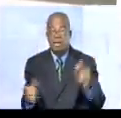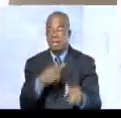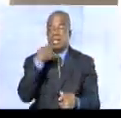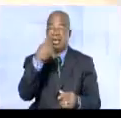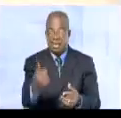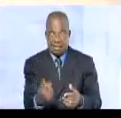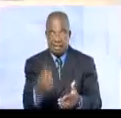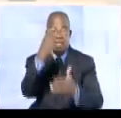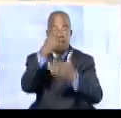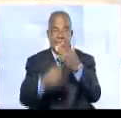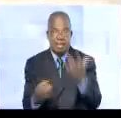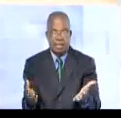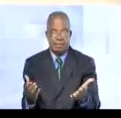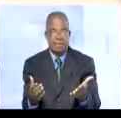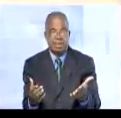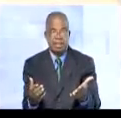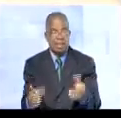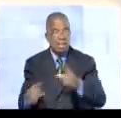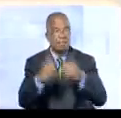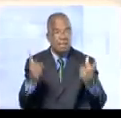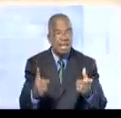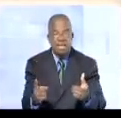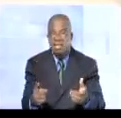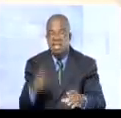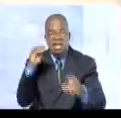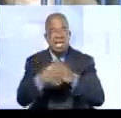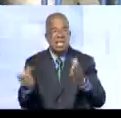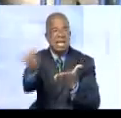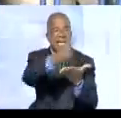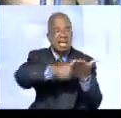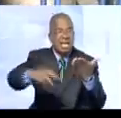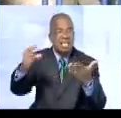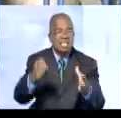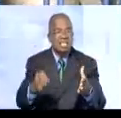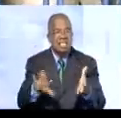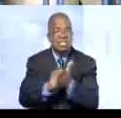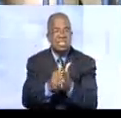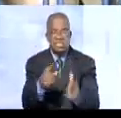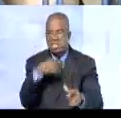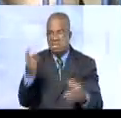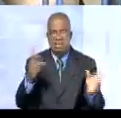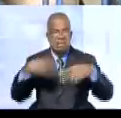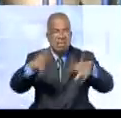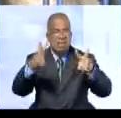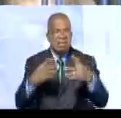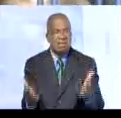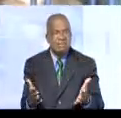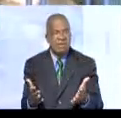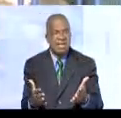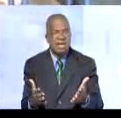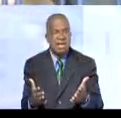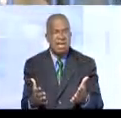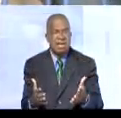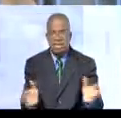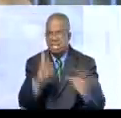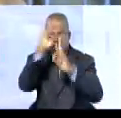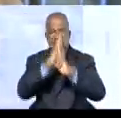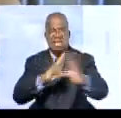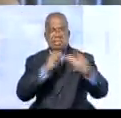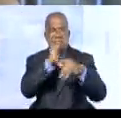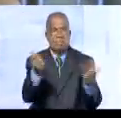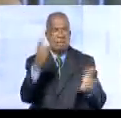janvier 2013 ne sont pas respectés à ce jour par tous les revendeurs. Si certains font l'effort pour se conformer aux décisions de l'État, ce